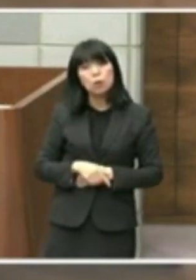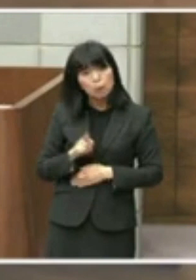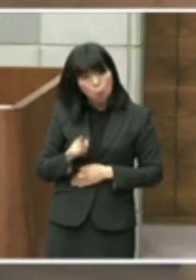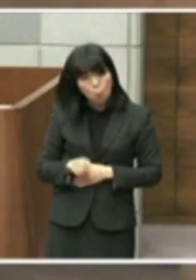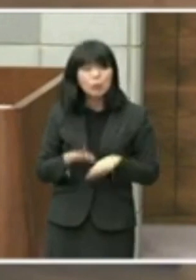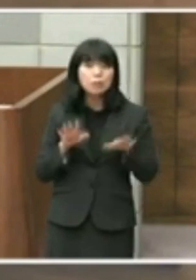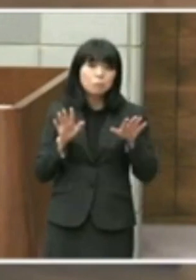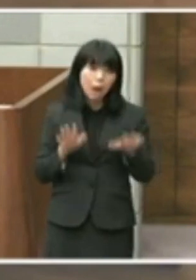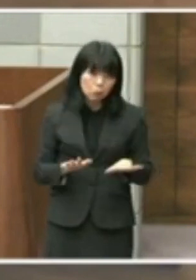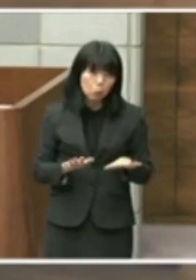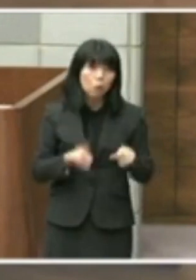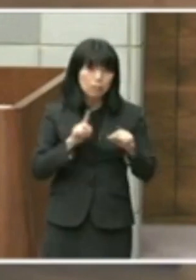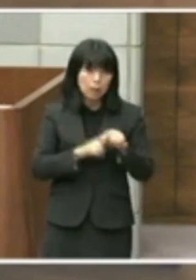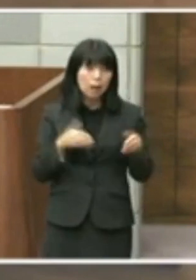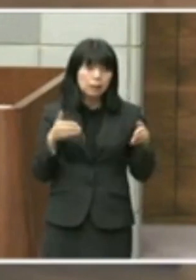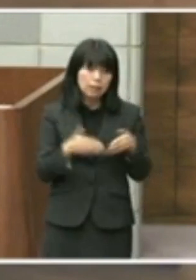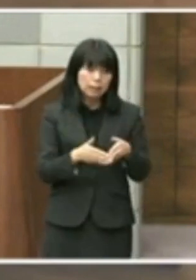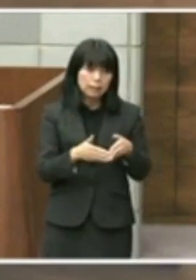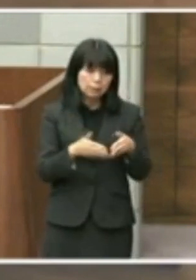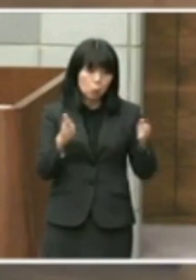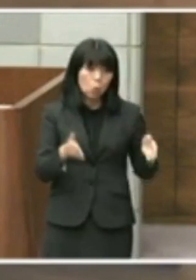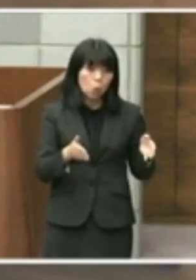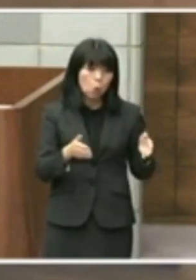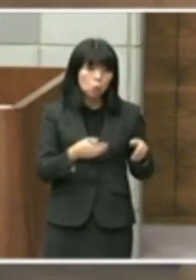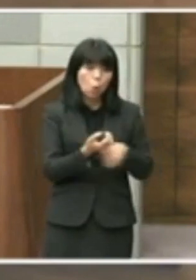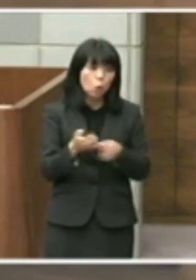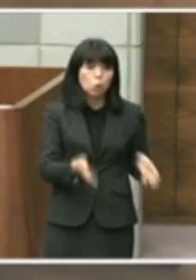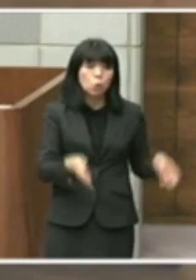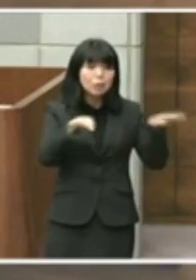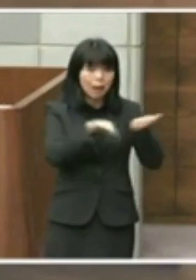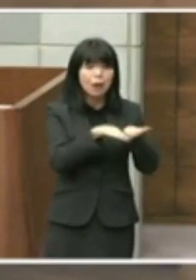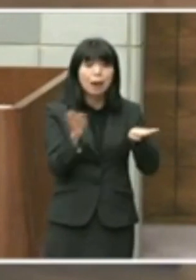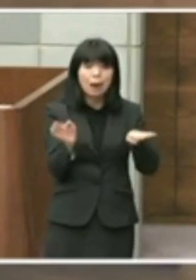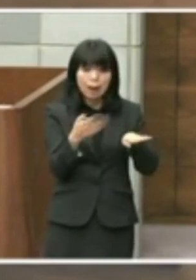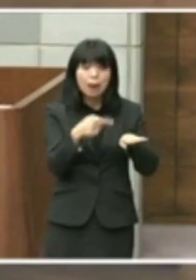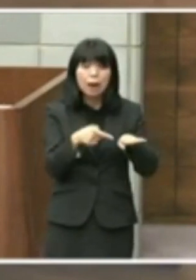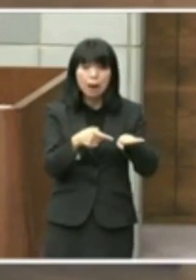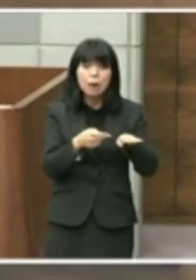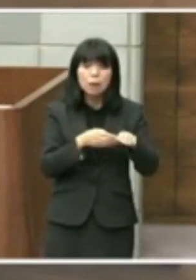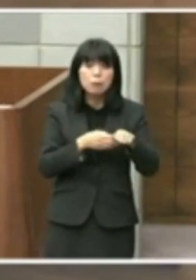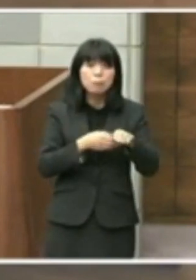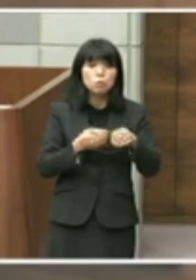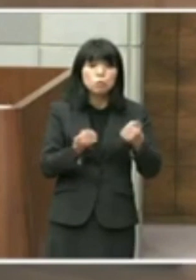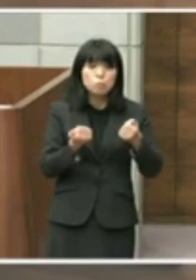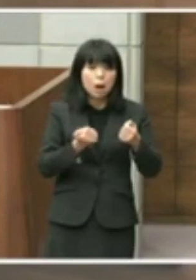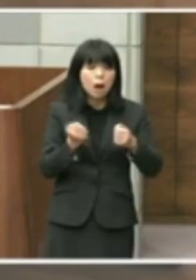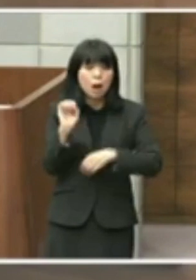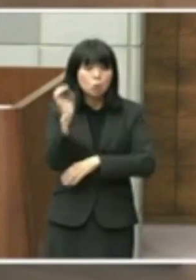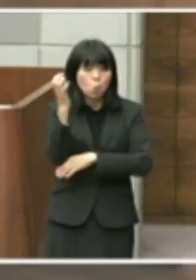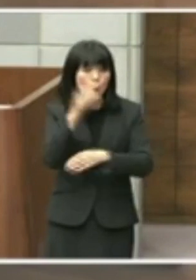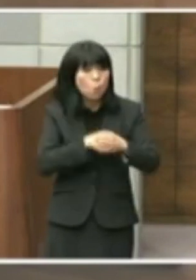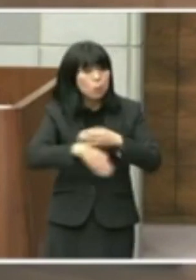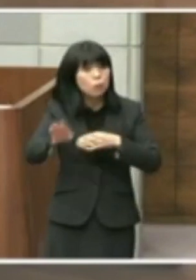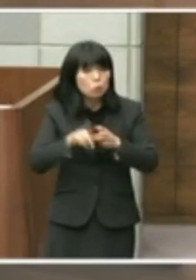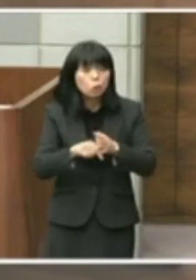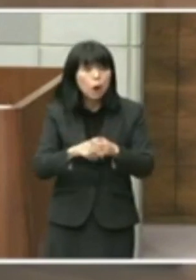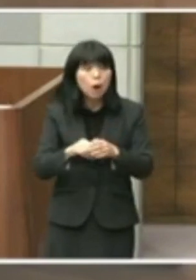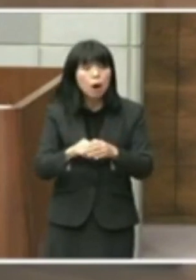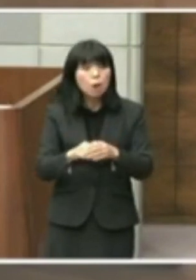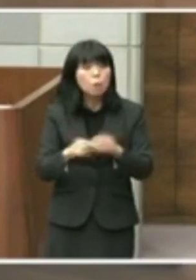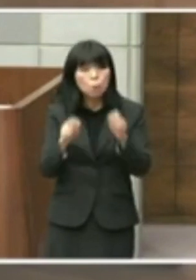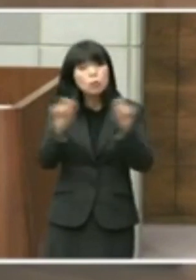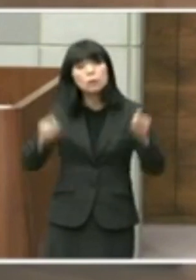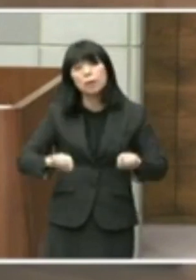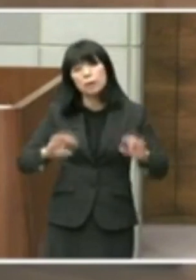現の長崎庁舎からの出動に対しましては特段影響はなかったということで記憶に